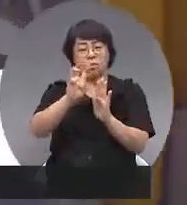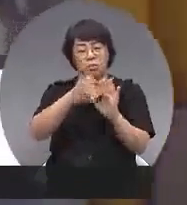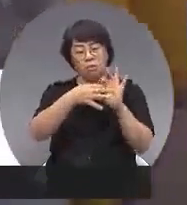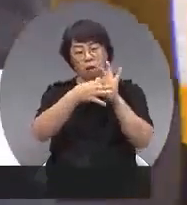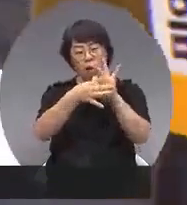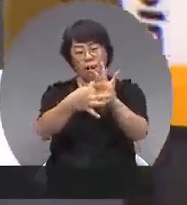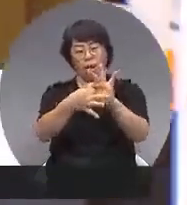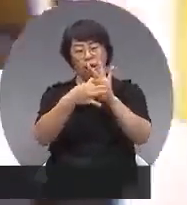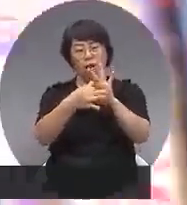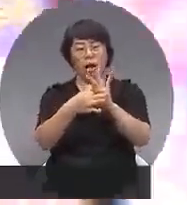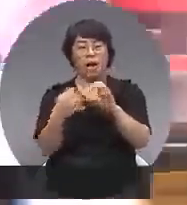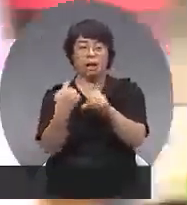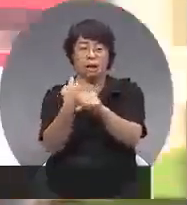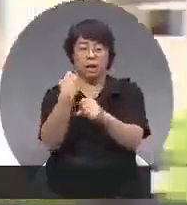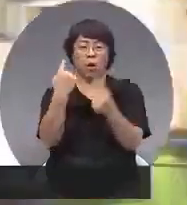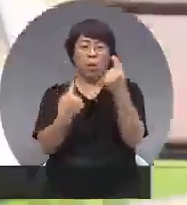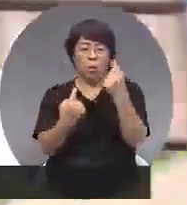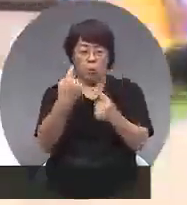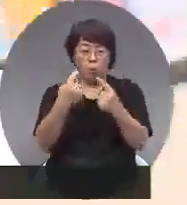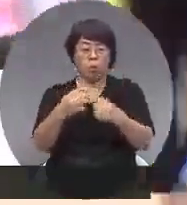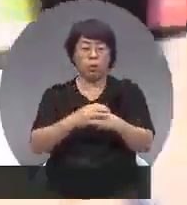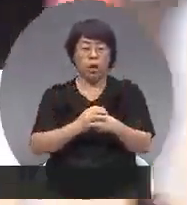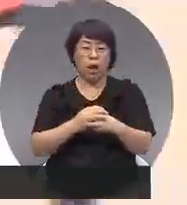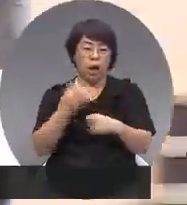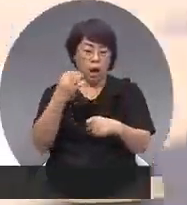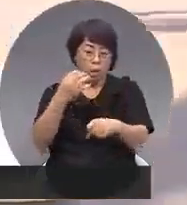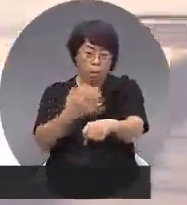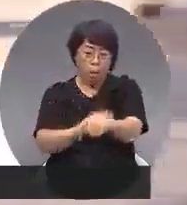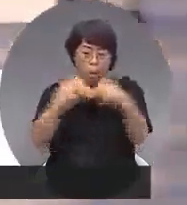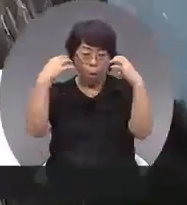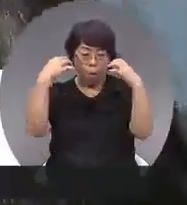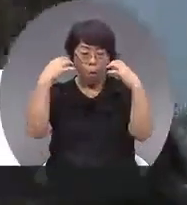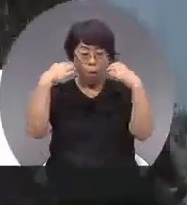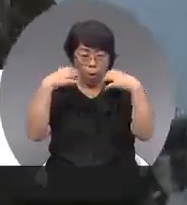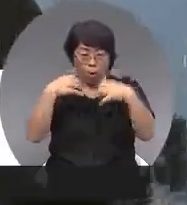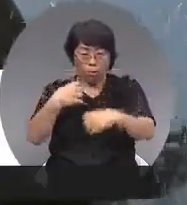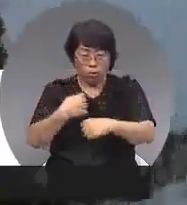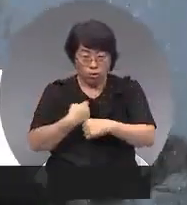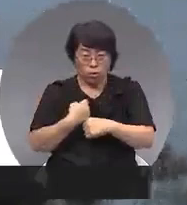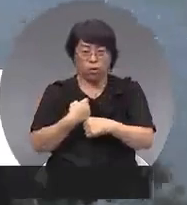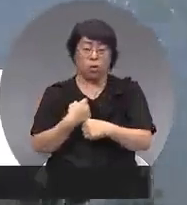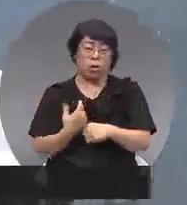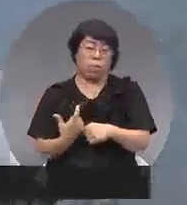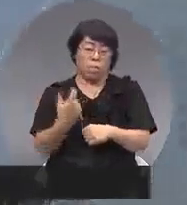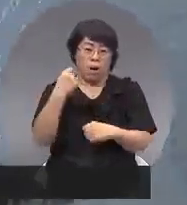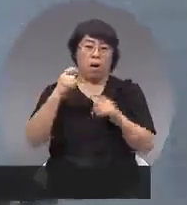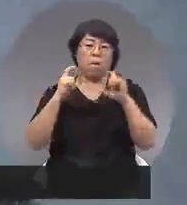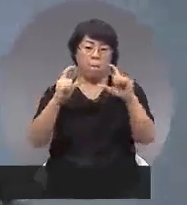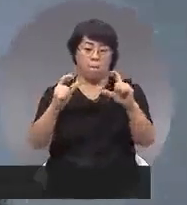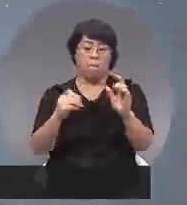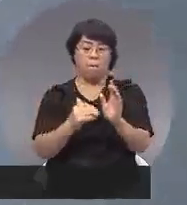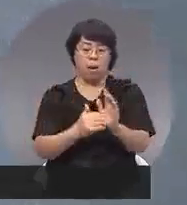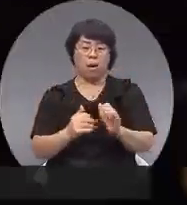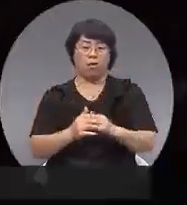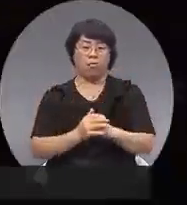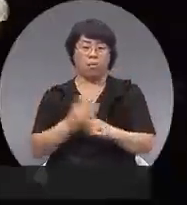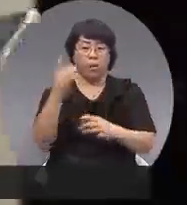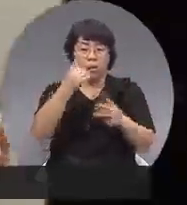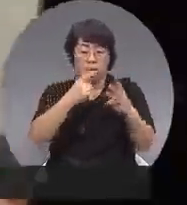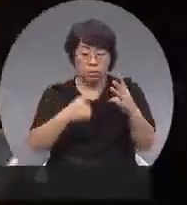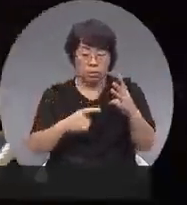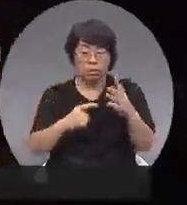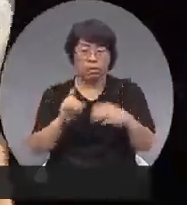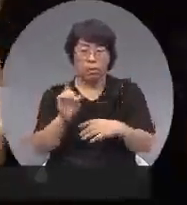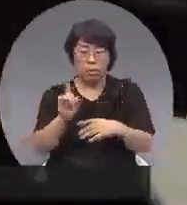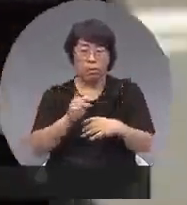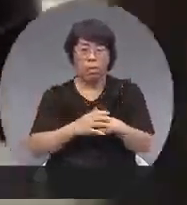날씨 지난해보다 폭염 주의보 는 18일 일찍 내려졌고 열대야는 23일 빠르게 관 접했습니다 청죽 이상 지청